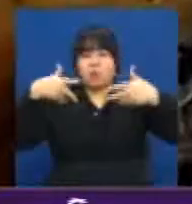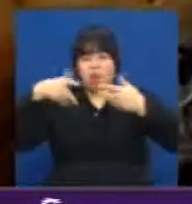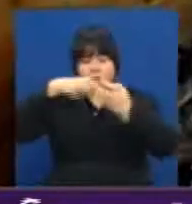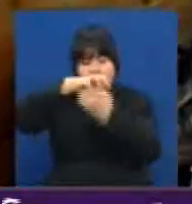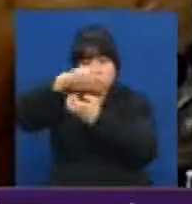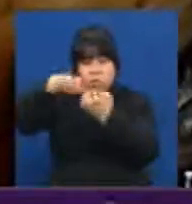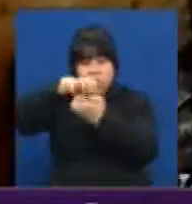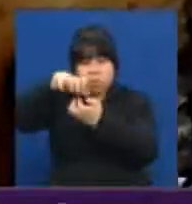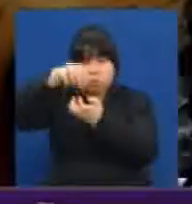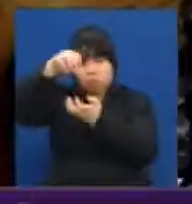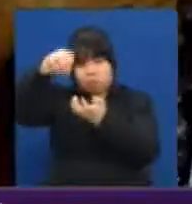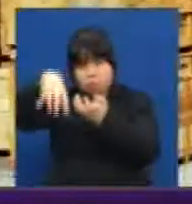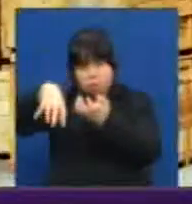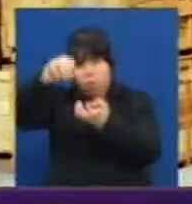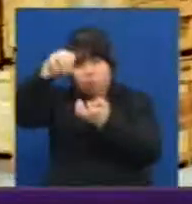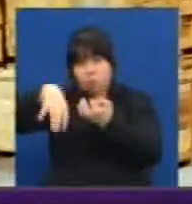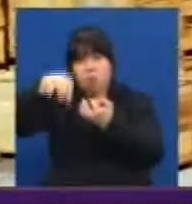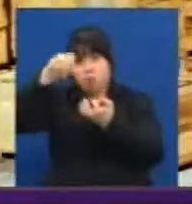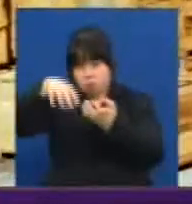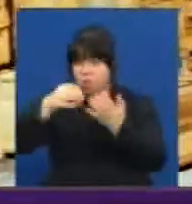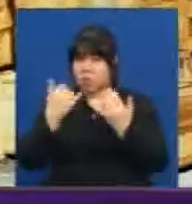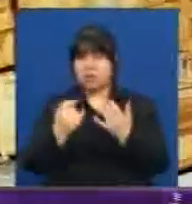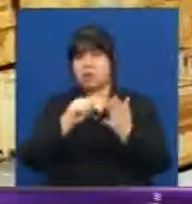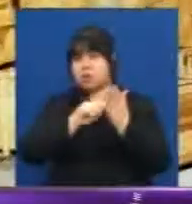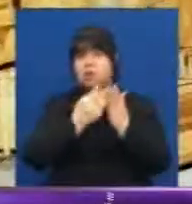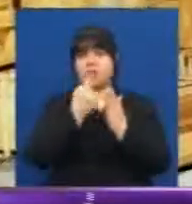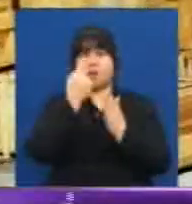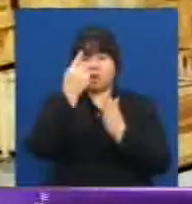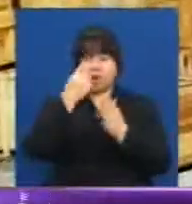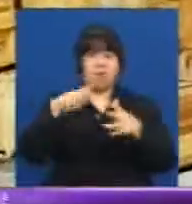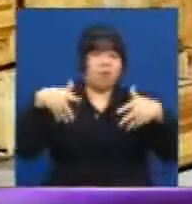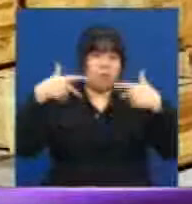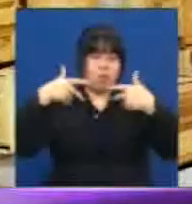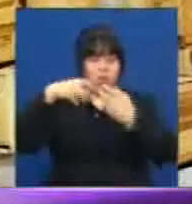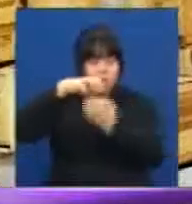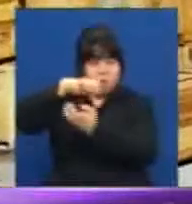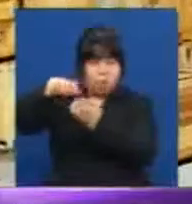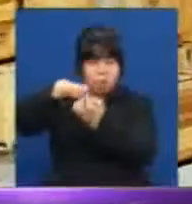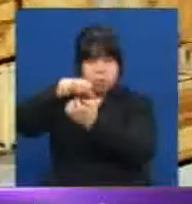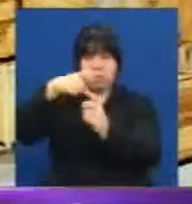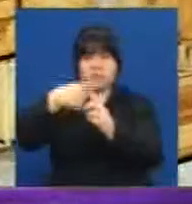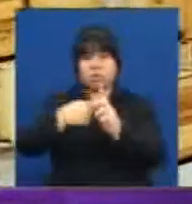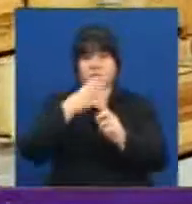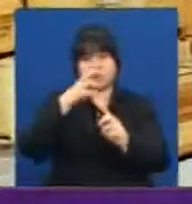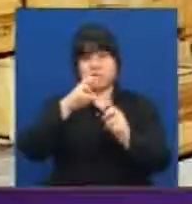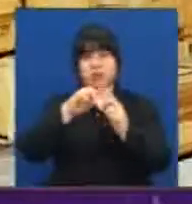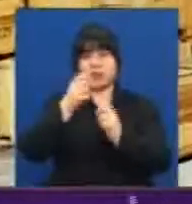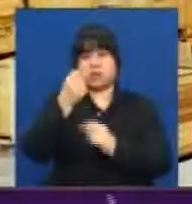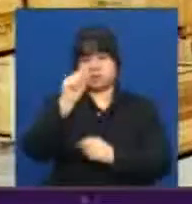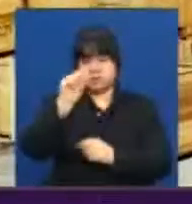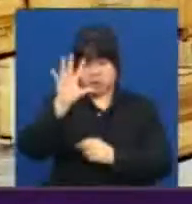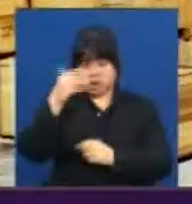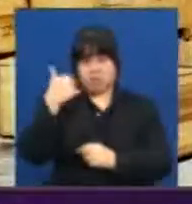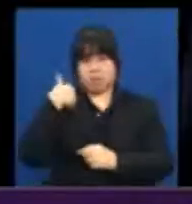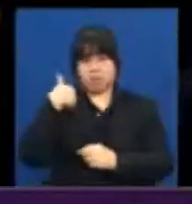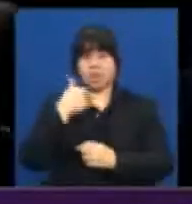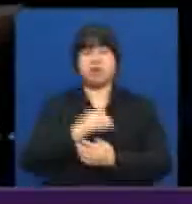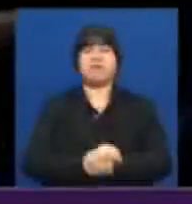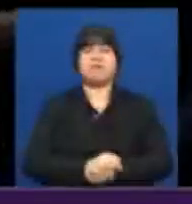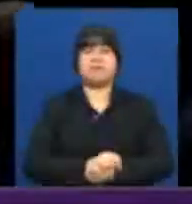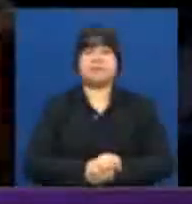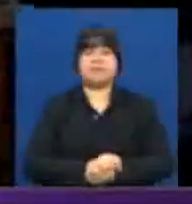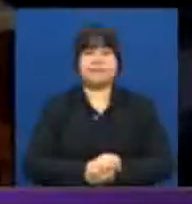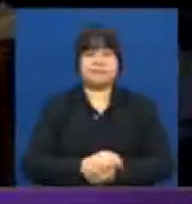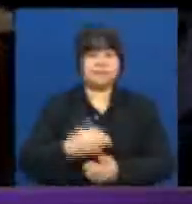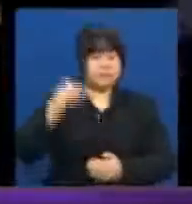ซึ่งก็ถือว่าเป็นครั้งแรกที่จะใช้วิธีการทำลายแบบหลอมความร้อนนี้ 15กรกฎาคมนะคะอย่างไรก็ตามทางด้านสำนักงานตำรวจ